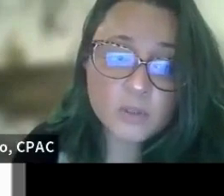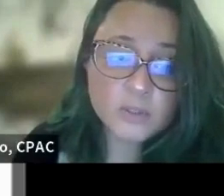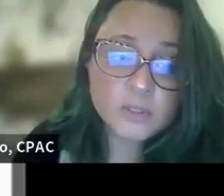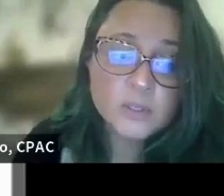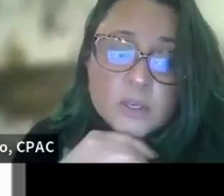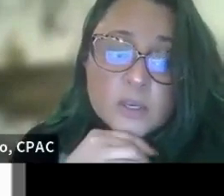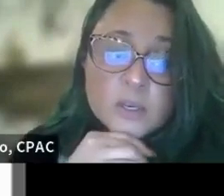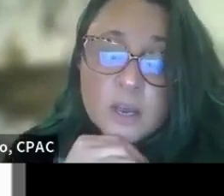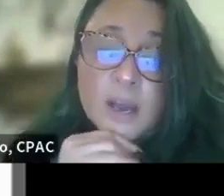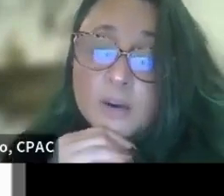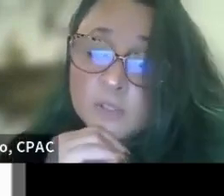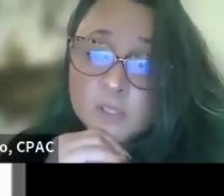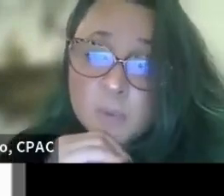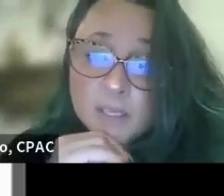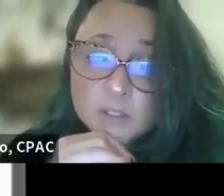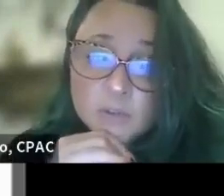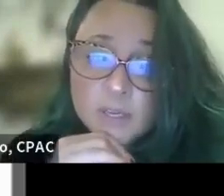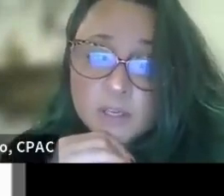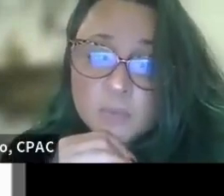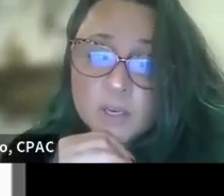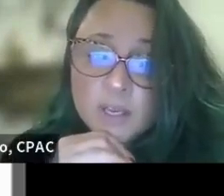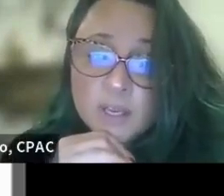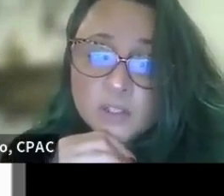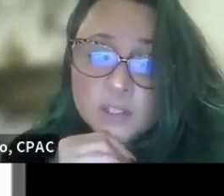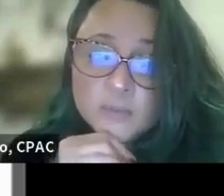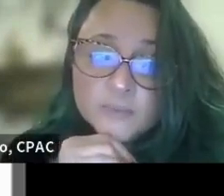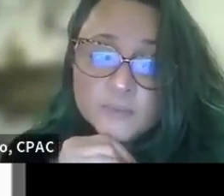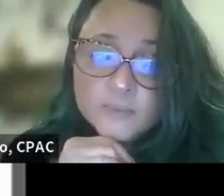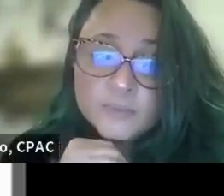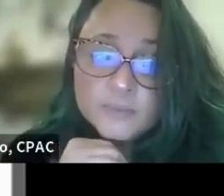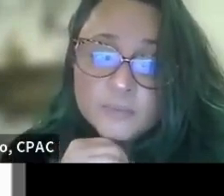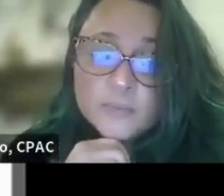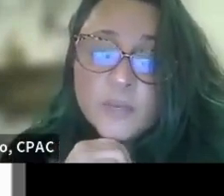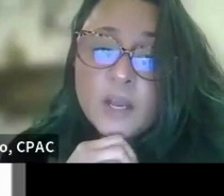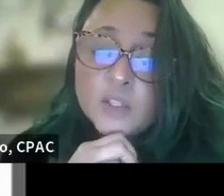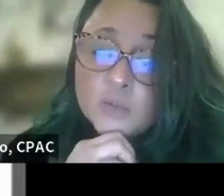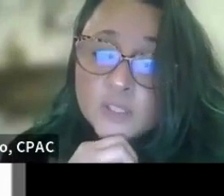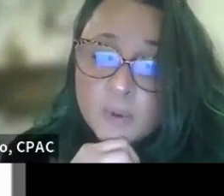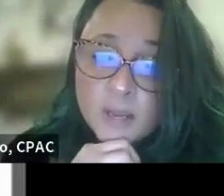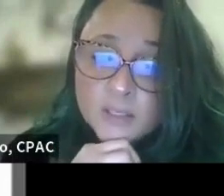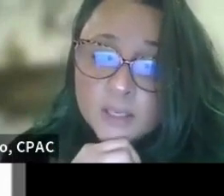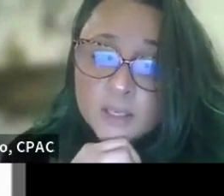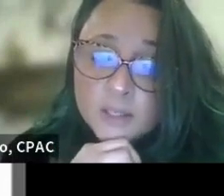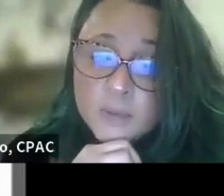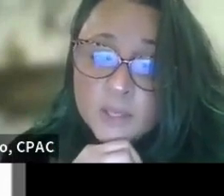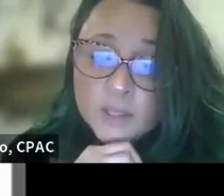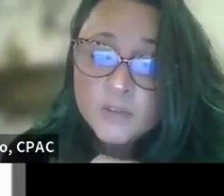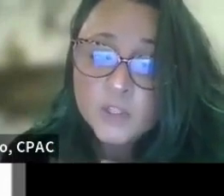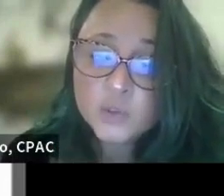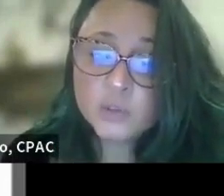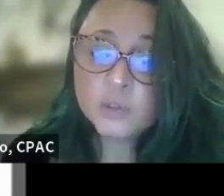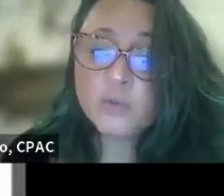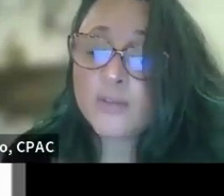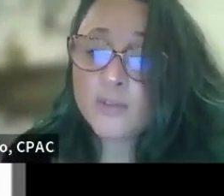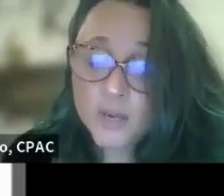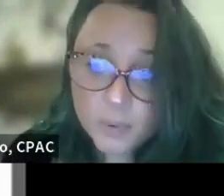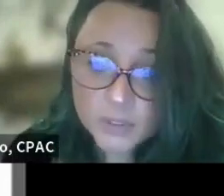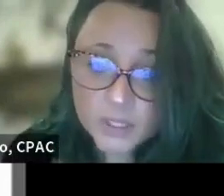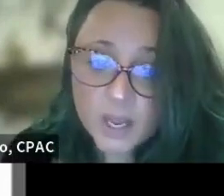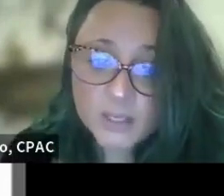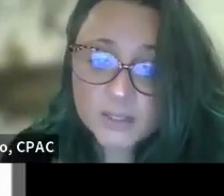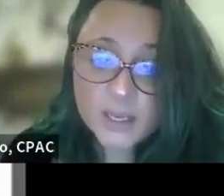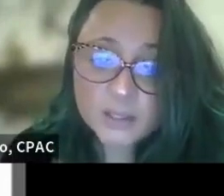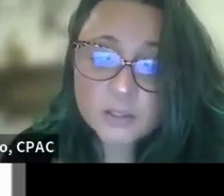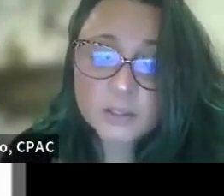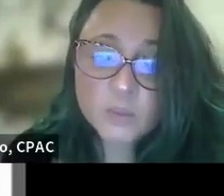同时，我们会给他们培训。给大家提供培训，知道你们要怎么样可以收到这样的一个